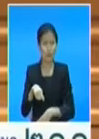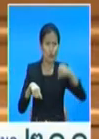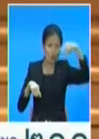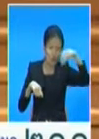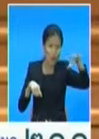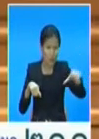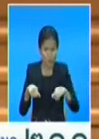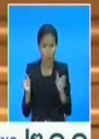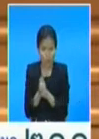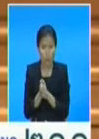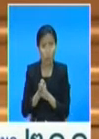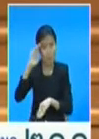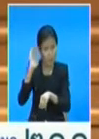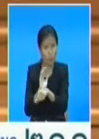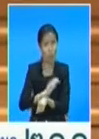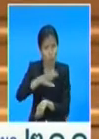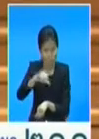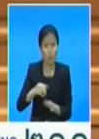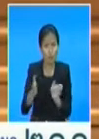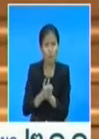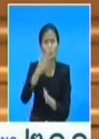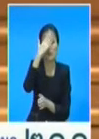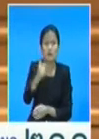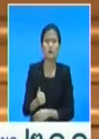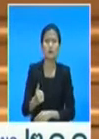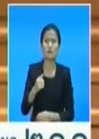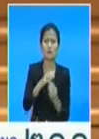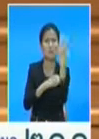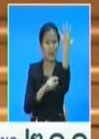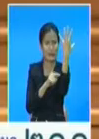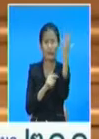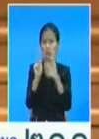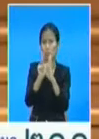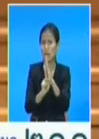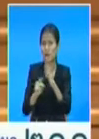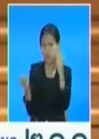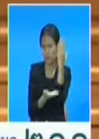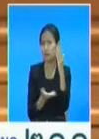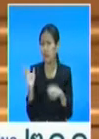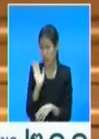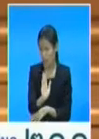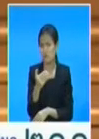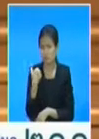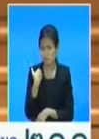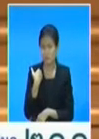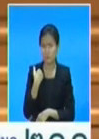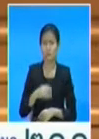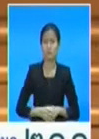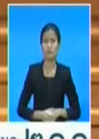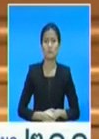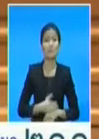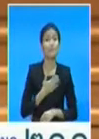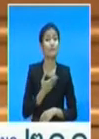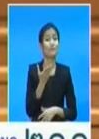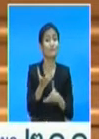แม้กระทั่งตำรวจเพราะมันจะมีพันไม้ที่ตัดไม่ได้งั้นผมขออนุญาตที่จะลงรายละ